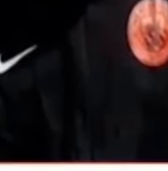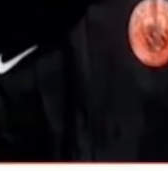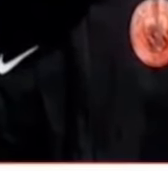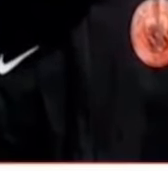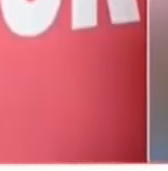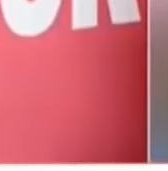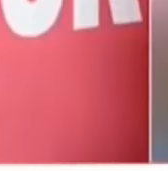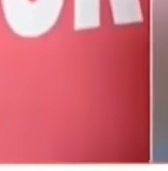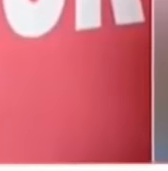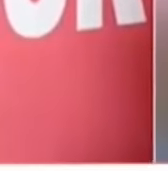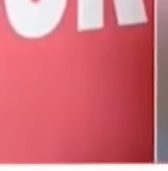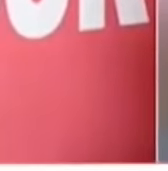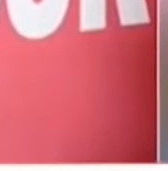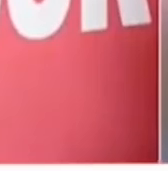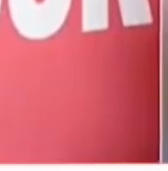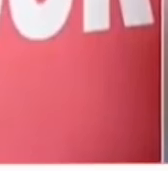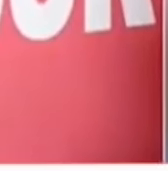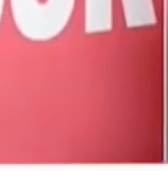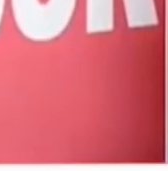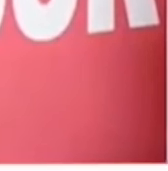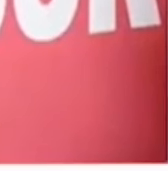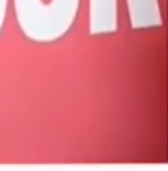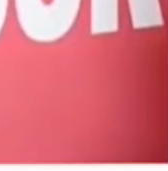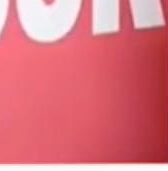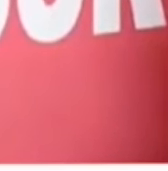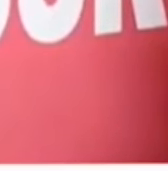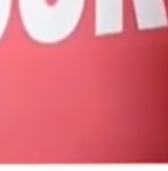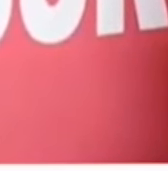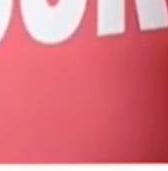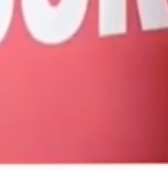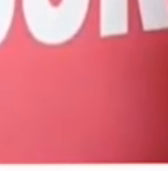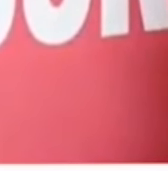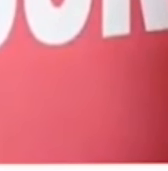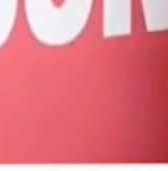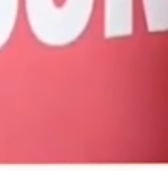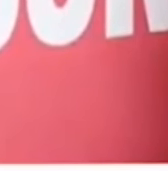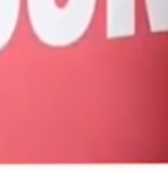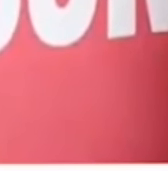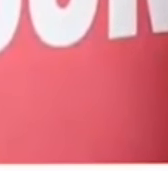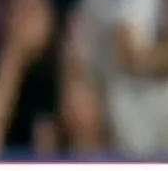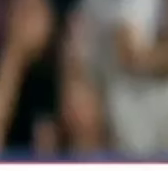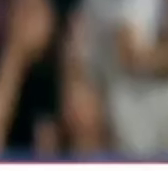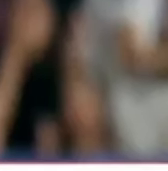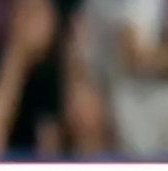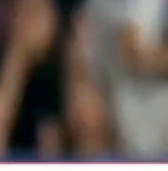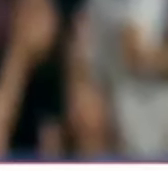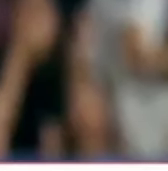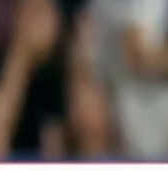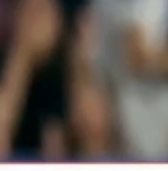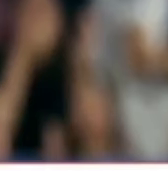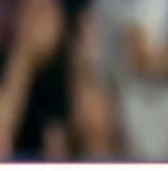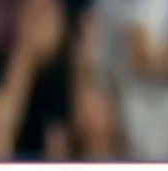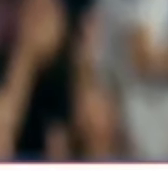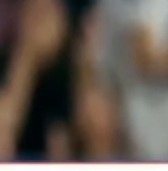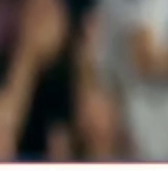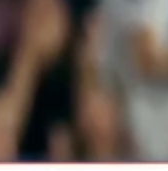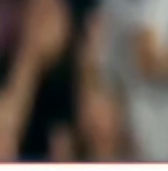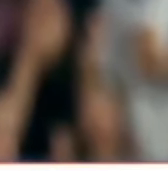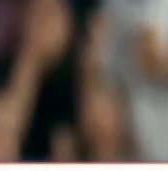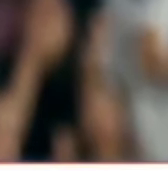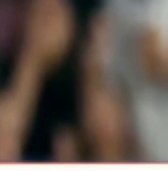omwaka ogujja. Akulira emirimu mu club ya Leipzig John Pleng avuddeyo n'alaga ng'omuwutanyi waabwe Dani Olmo